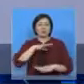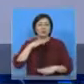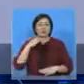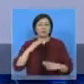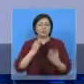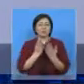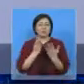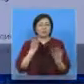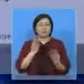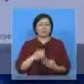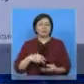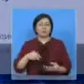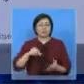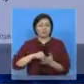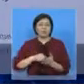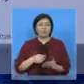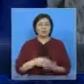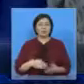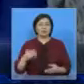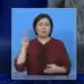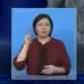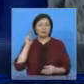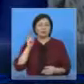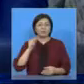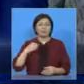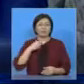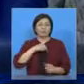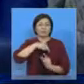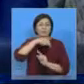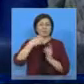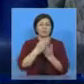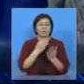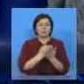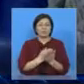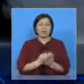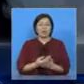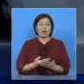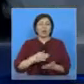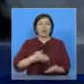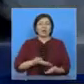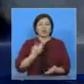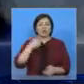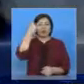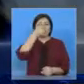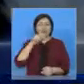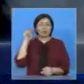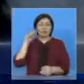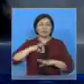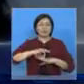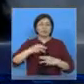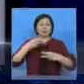участникам предстоит практическое обучение презентация своих бизнес проектов какие в прошлом году обучение проходит в